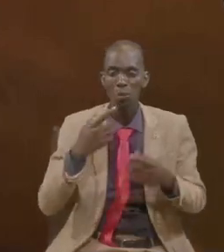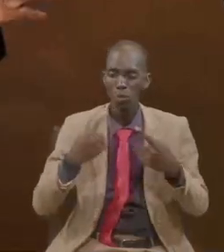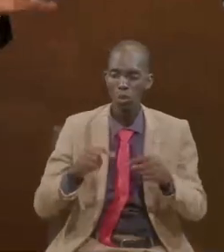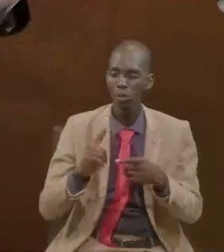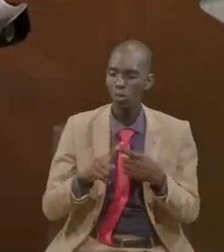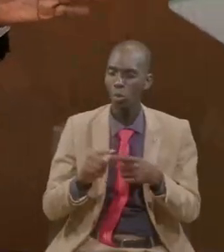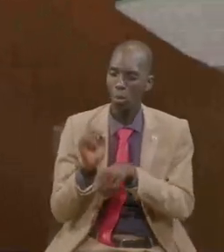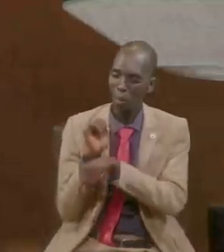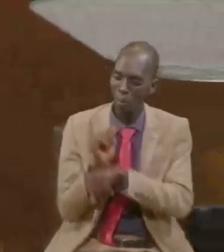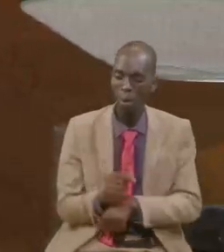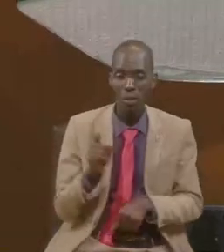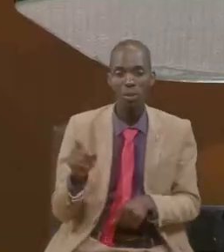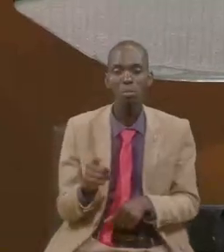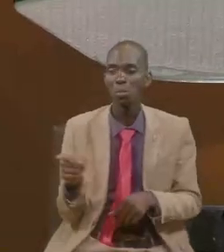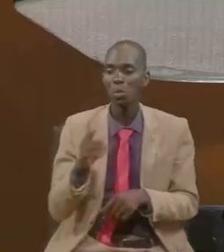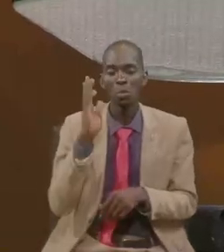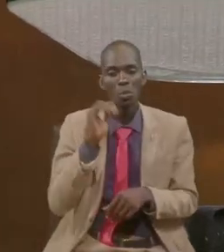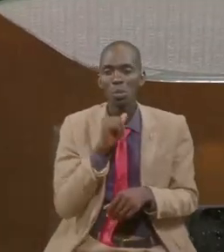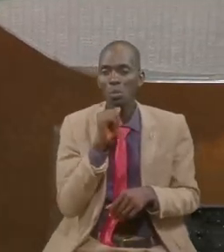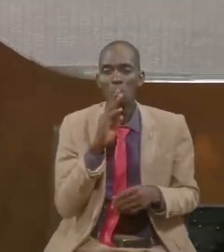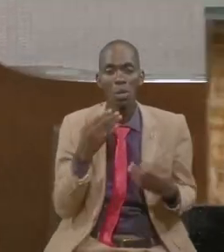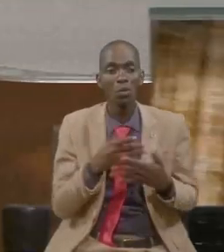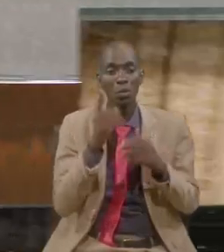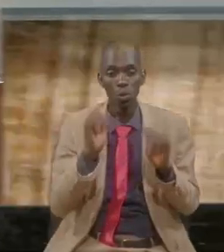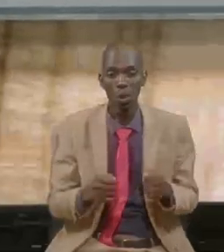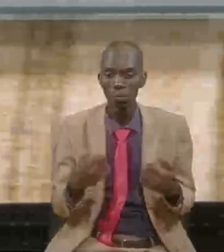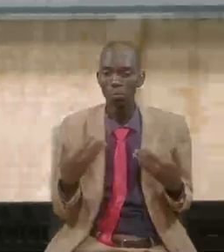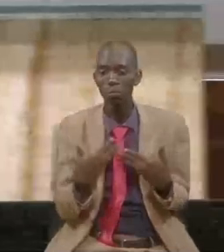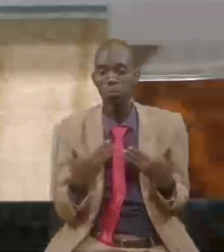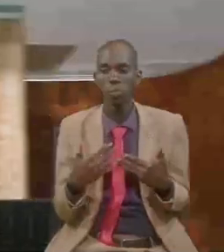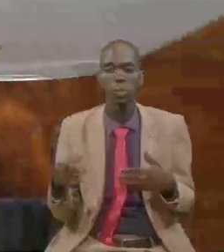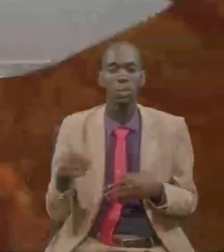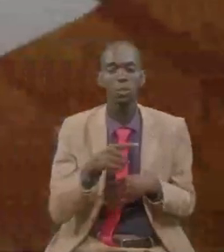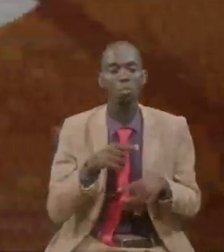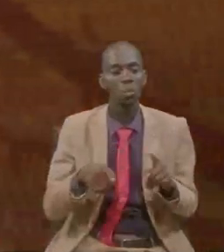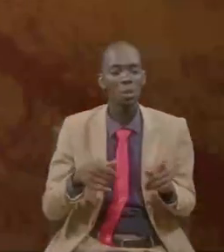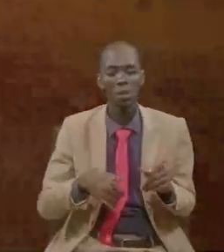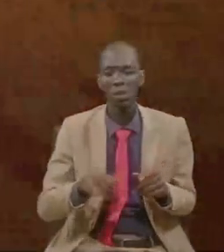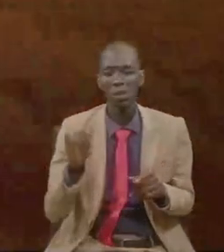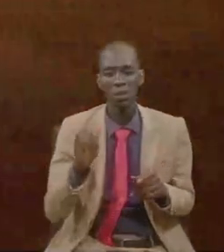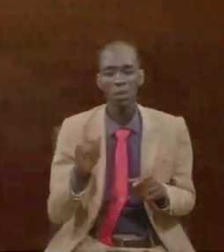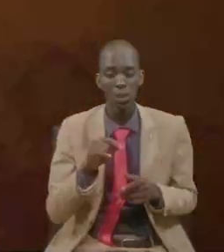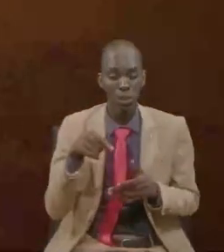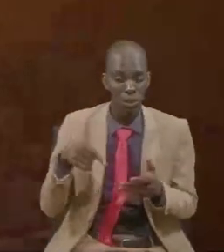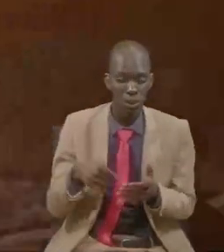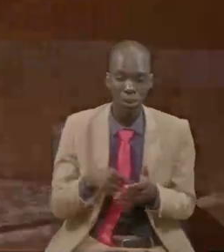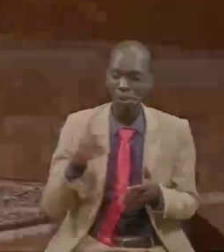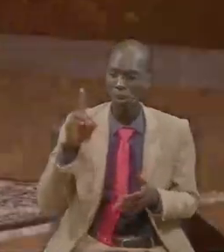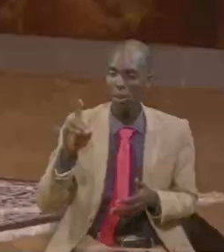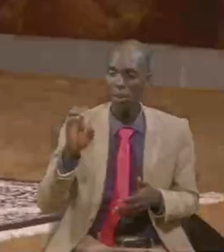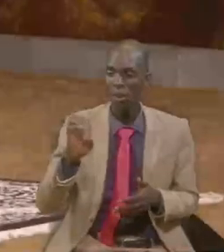les persécuter. Vous pouvez les menacer, à les faire souffrir. Mais la vie